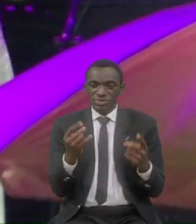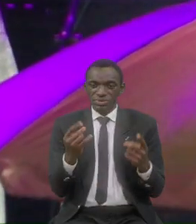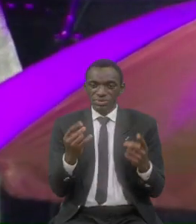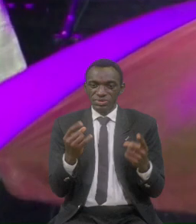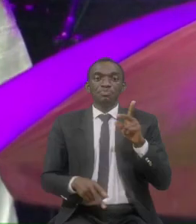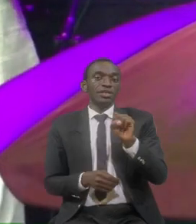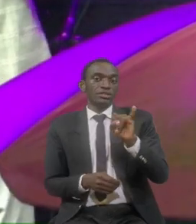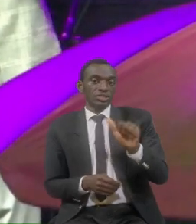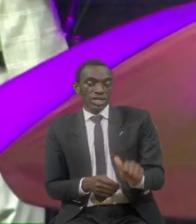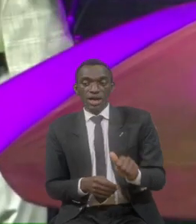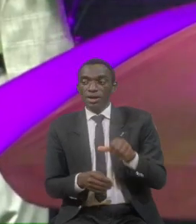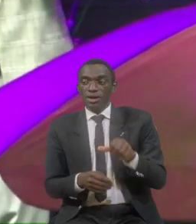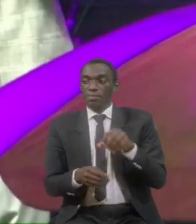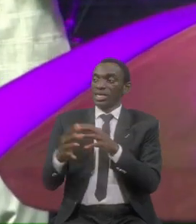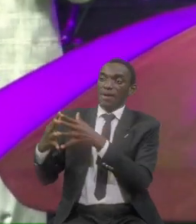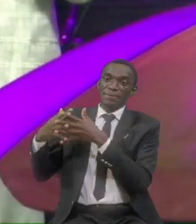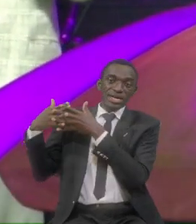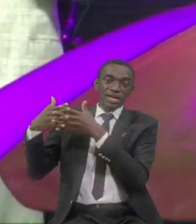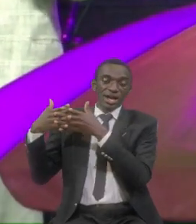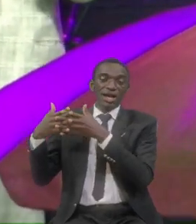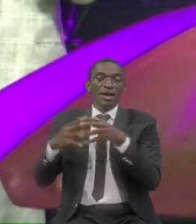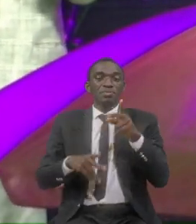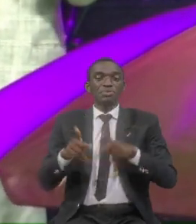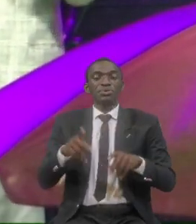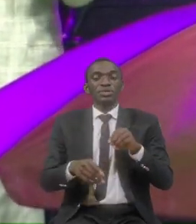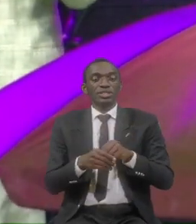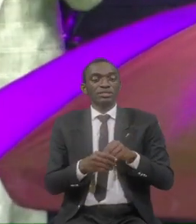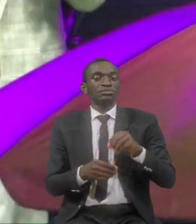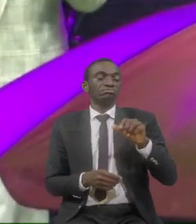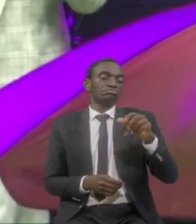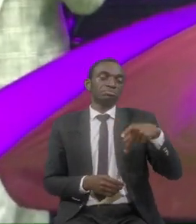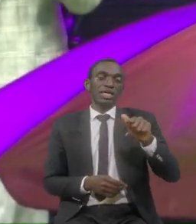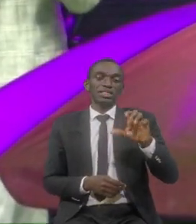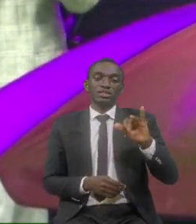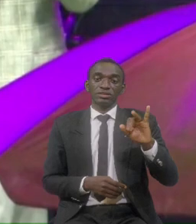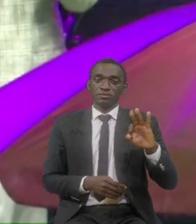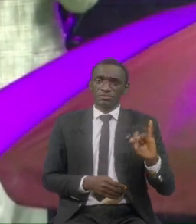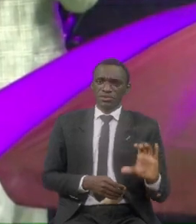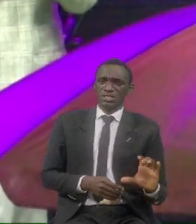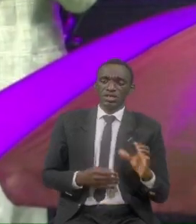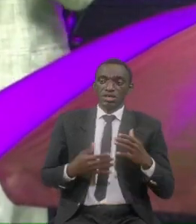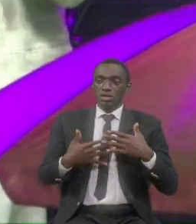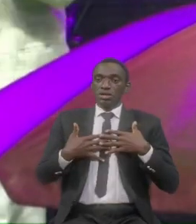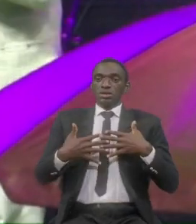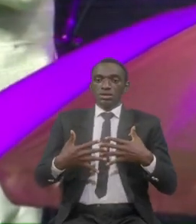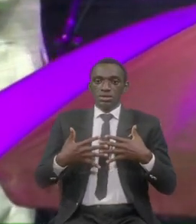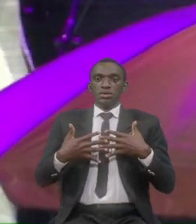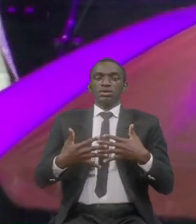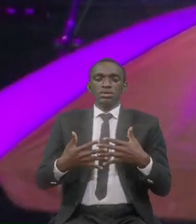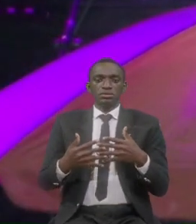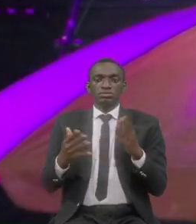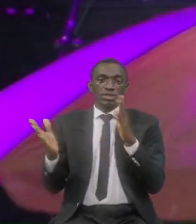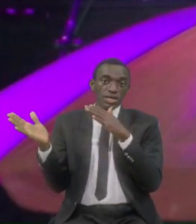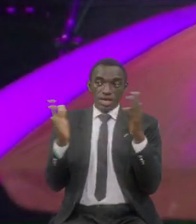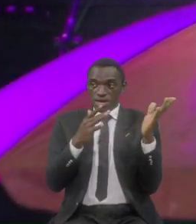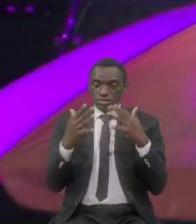those in the Pacific, you breathe here. We breathe everywhere. Maskin asa sa Amerika, sa Asia, ang inyong